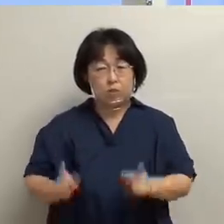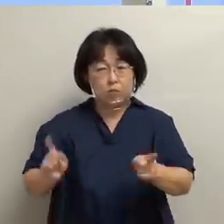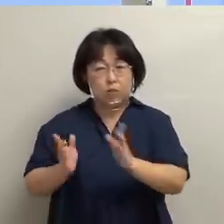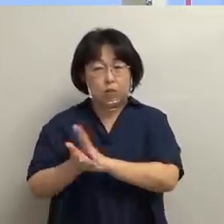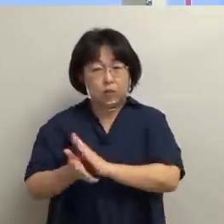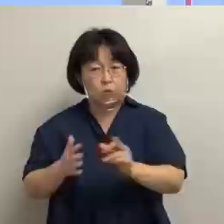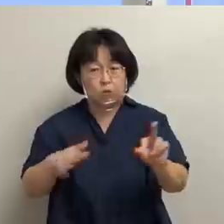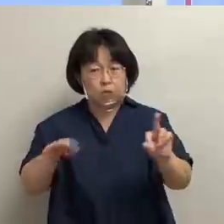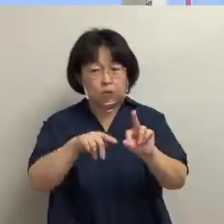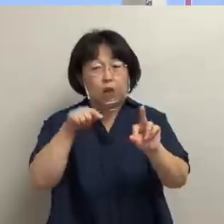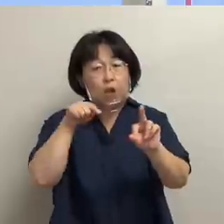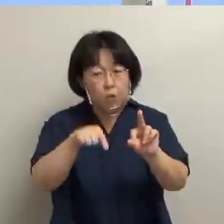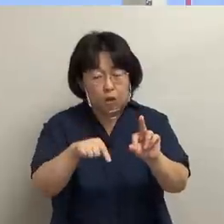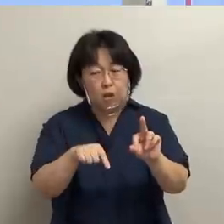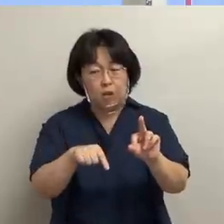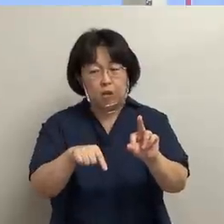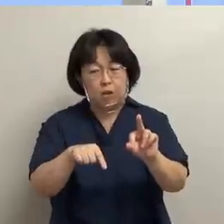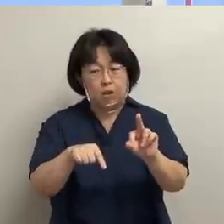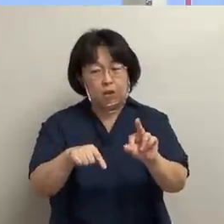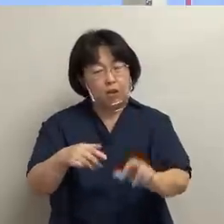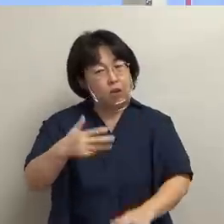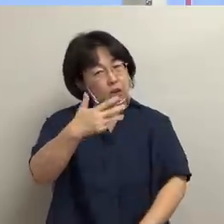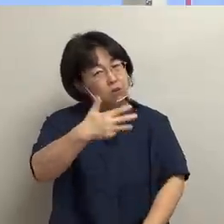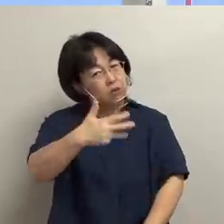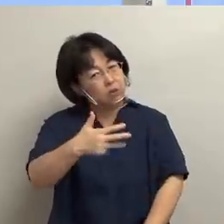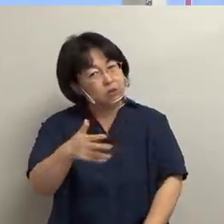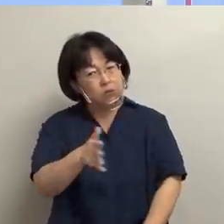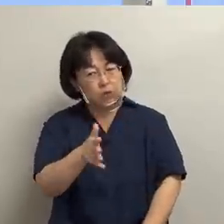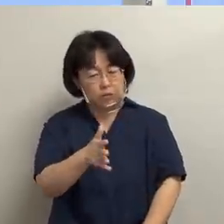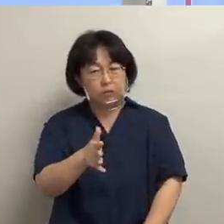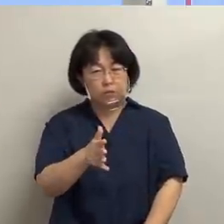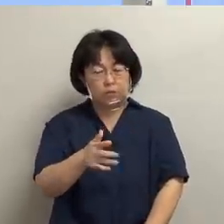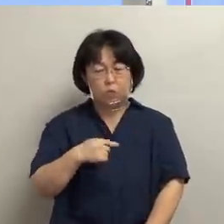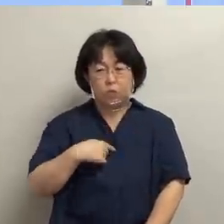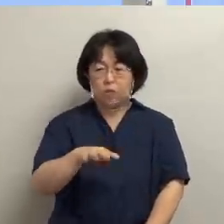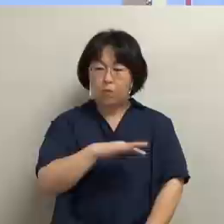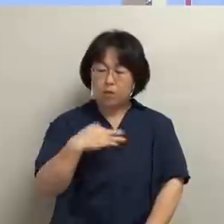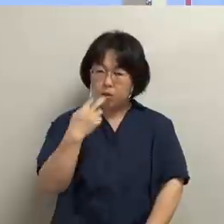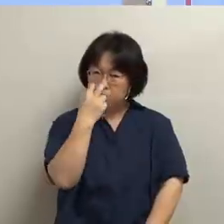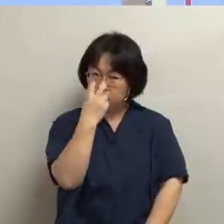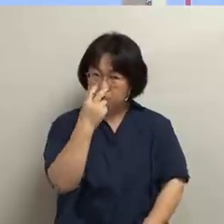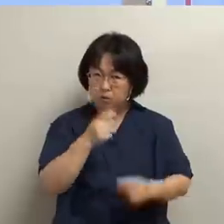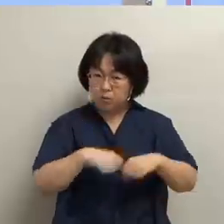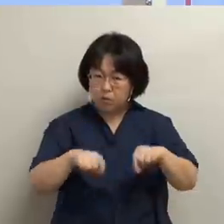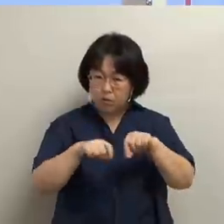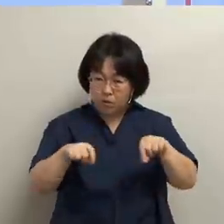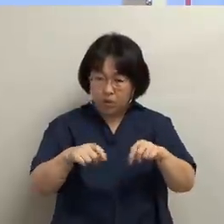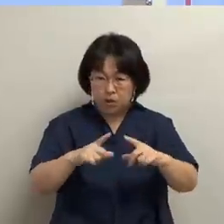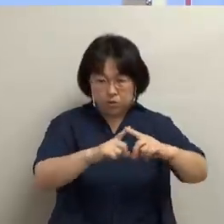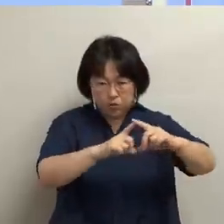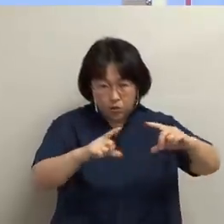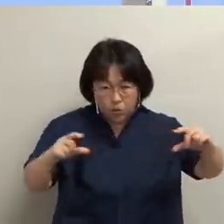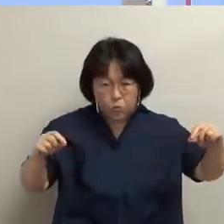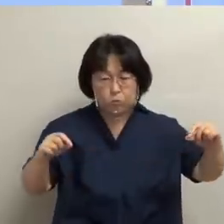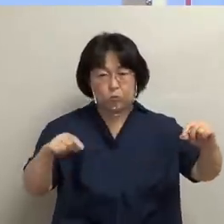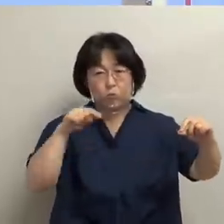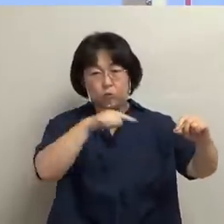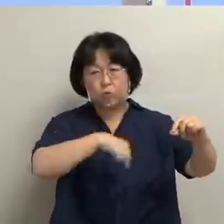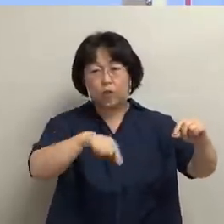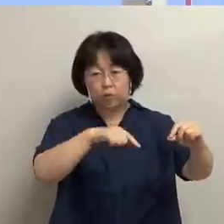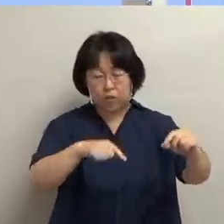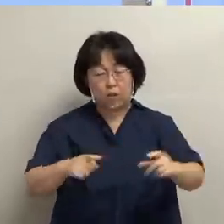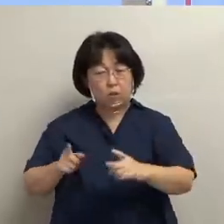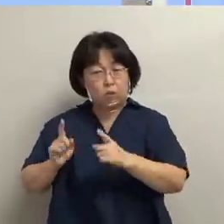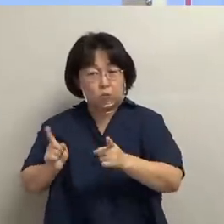てもらいさんなんですよねでもですね我々が調べて感覚で言うと全国でこの群馬の圏央センター